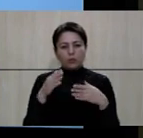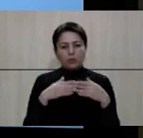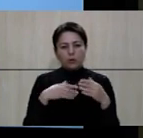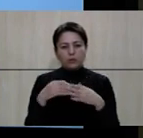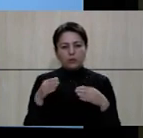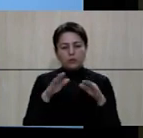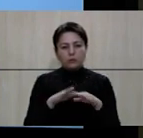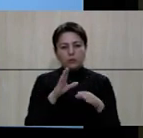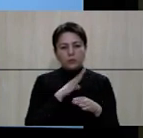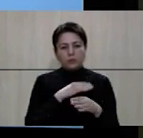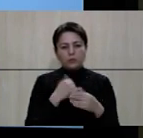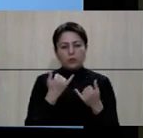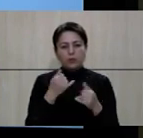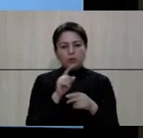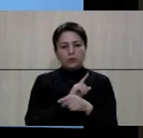soatni olib,